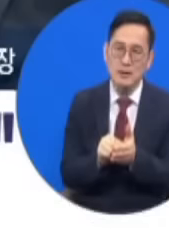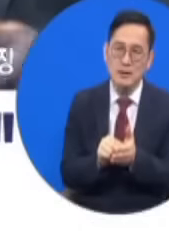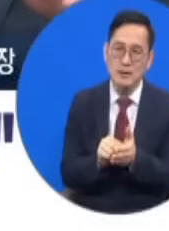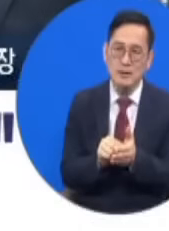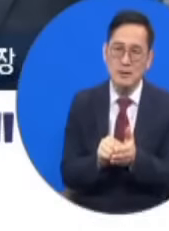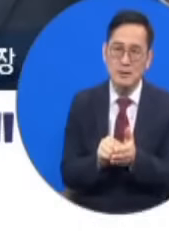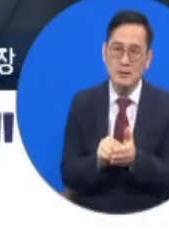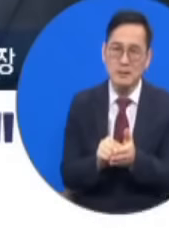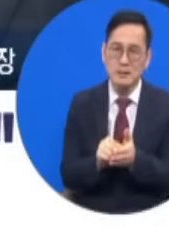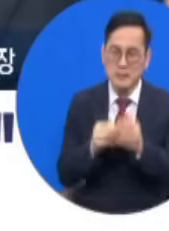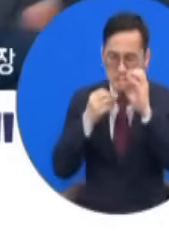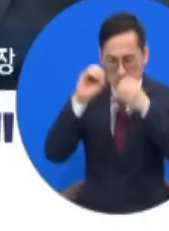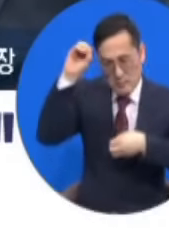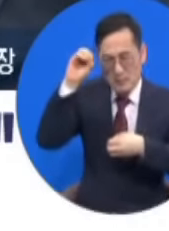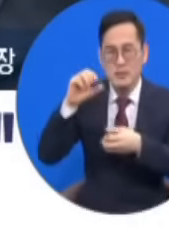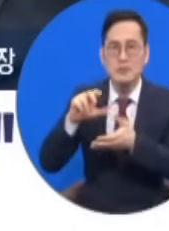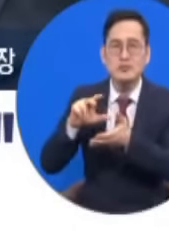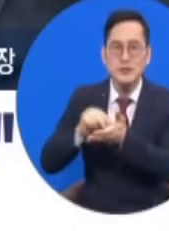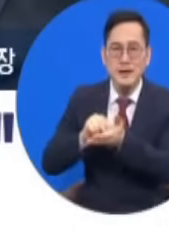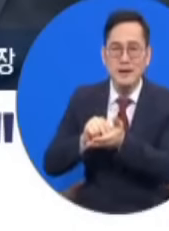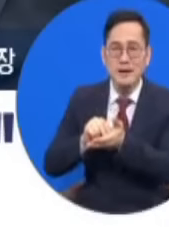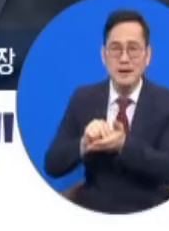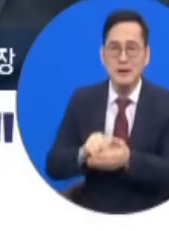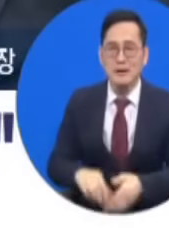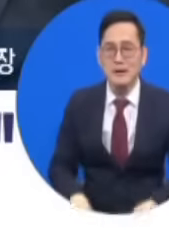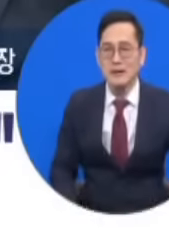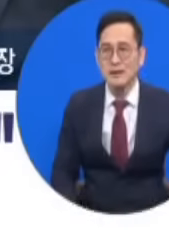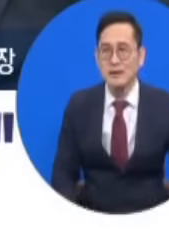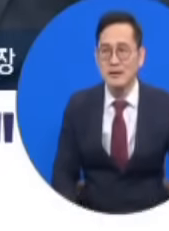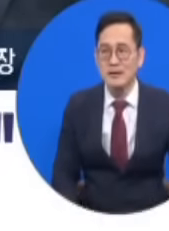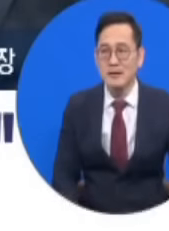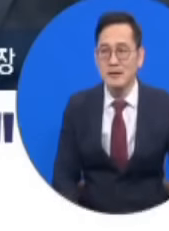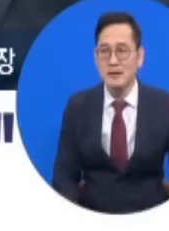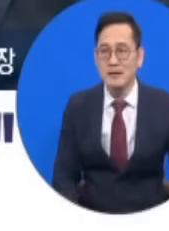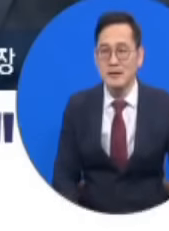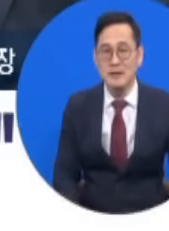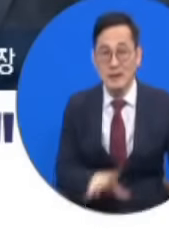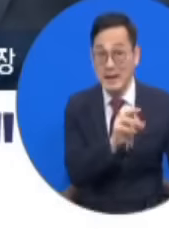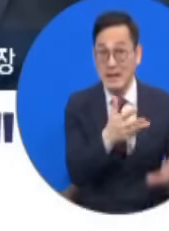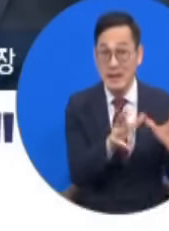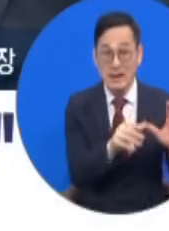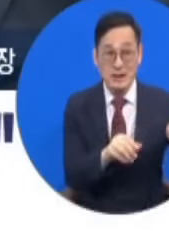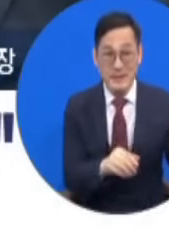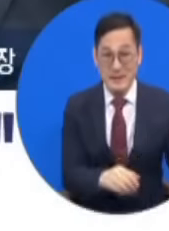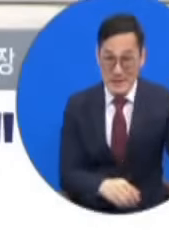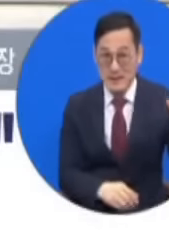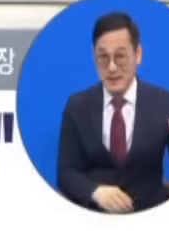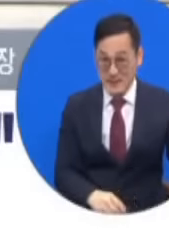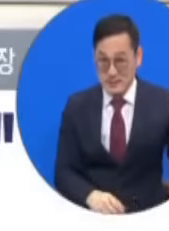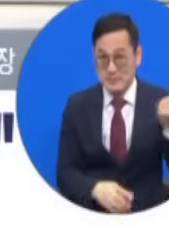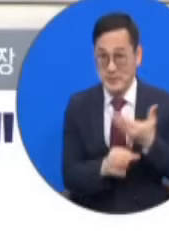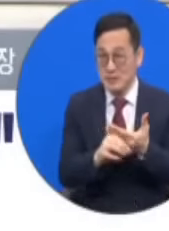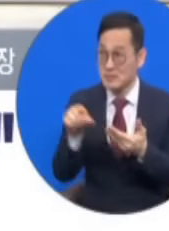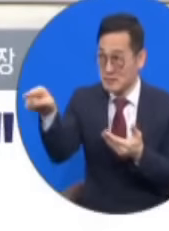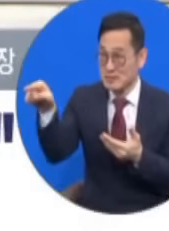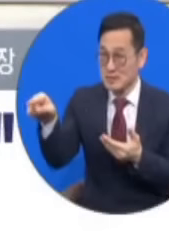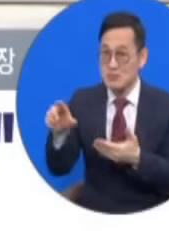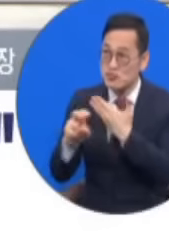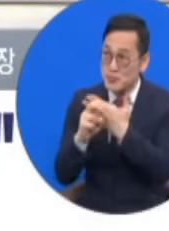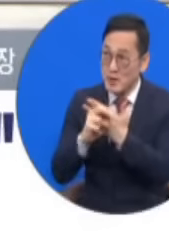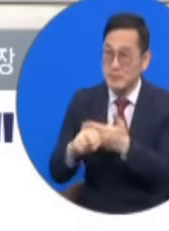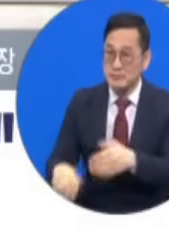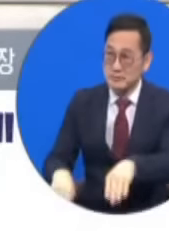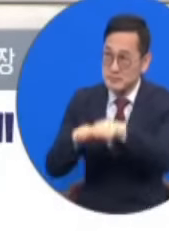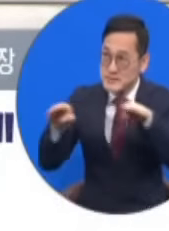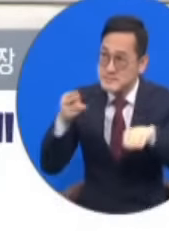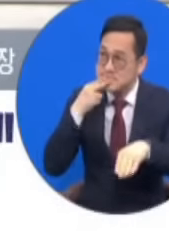범야가 제대로 그 정도의 의석을 갖게 된다고 하면 그러한 것을 이렇게 국민들 다수가 생각하는